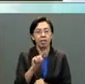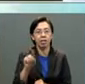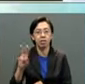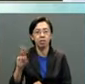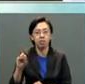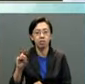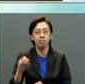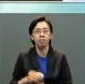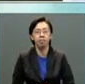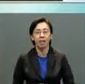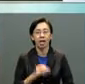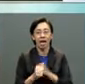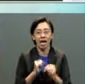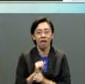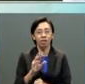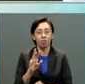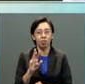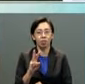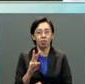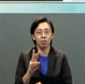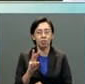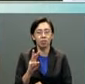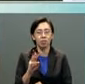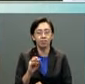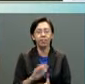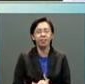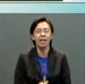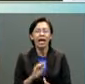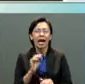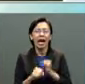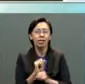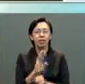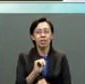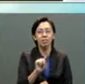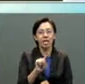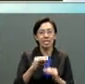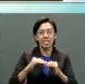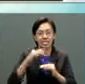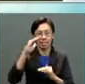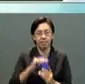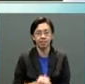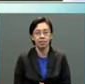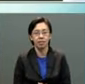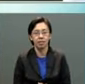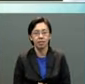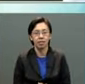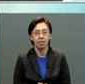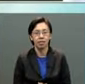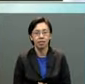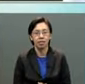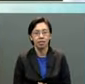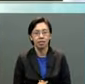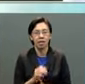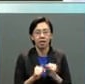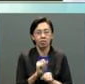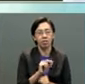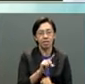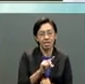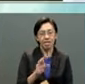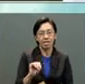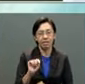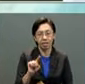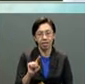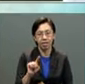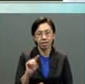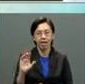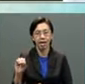ปีแล้ว60เอาว่าตั้งแต่41ขึ้นไปนะครับ31 41นะ